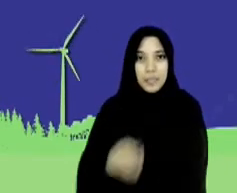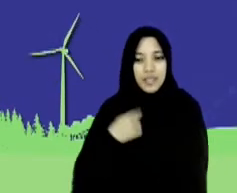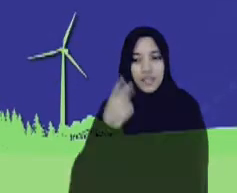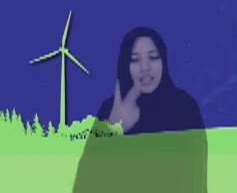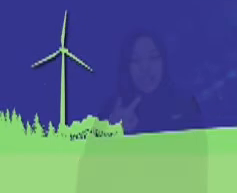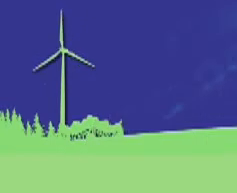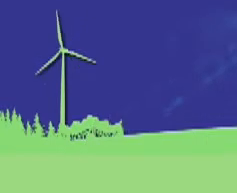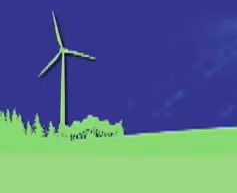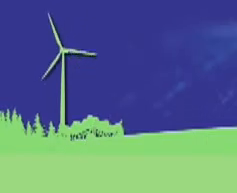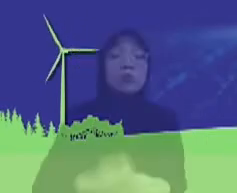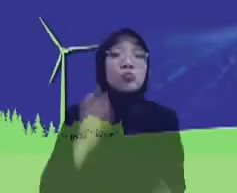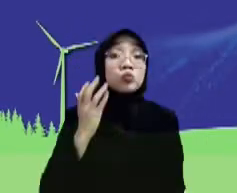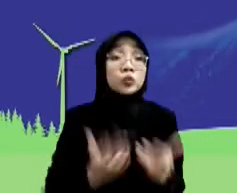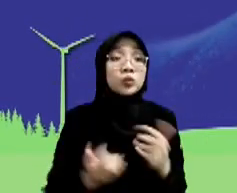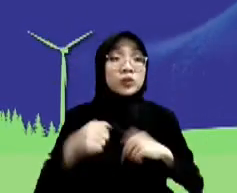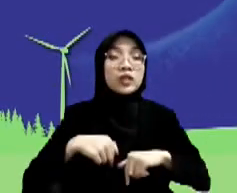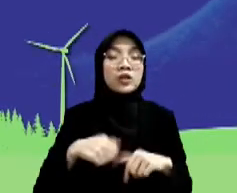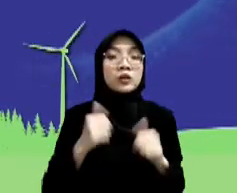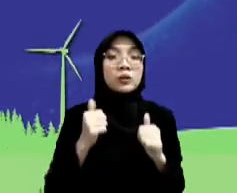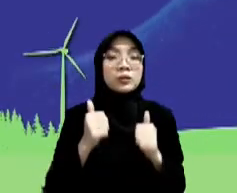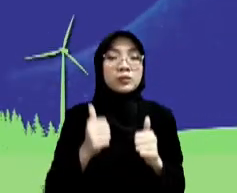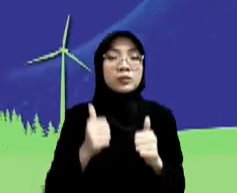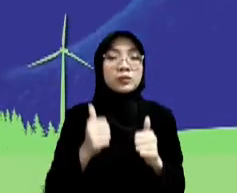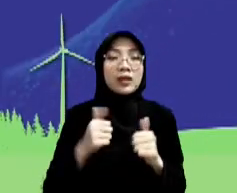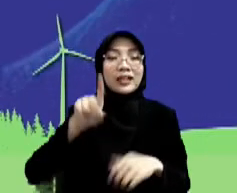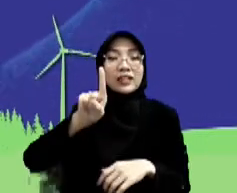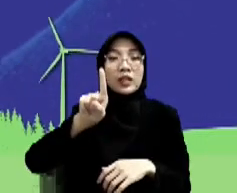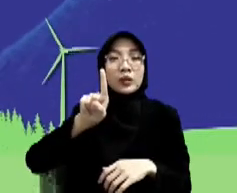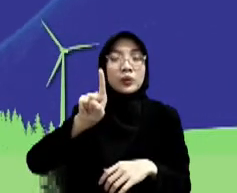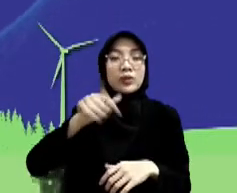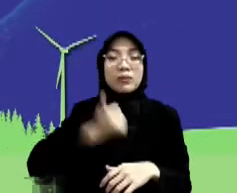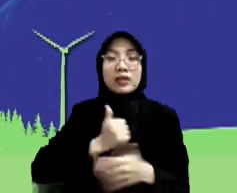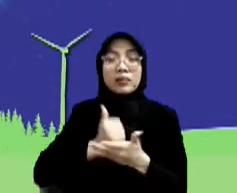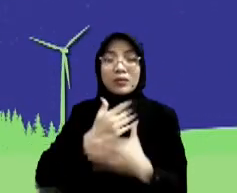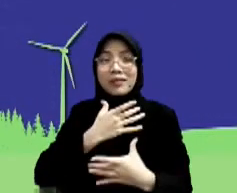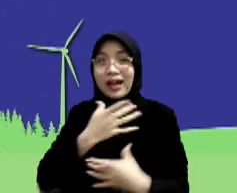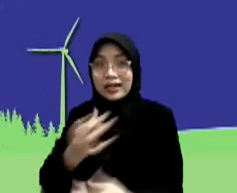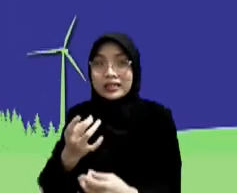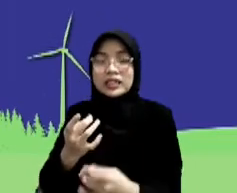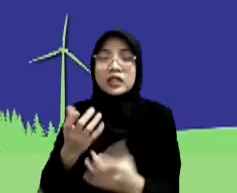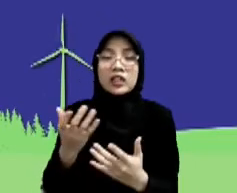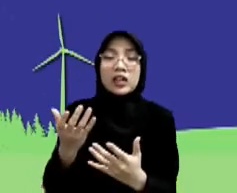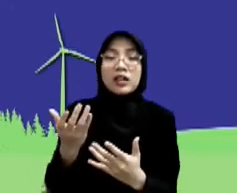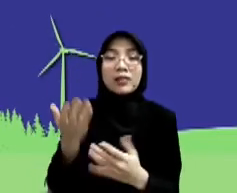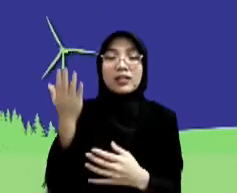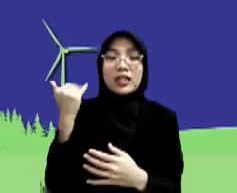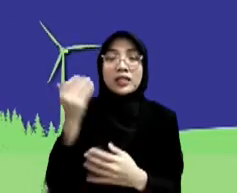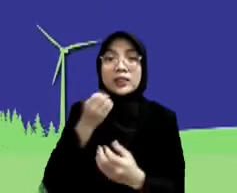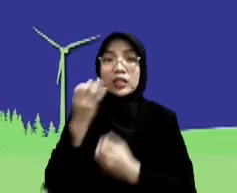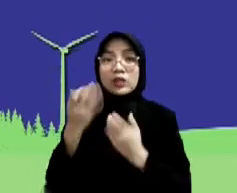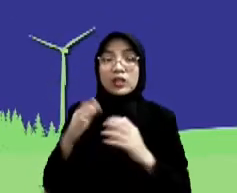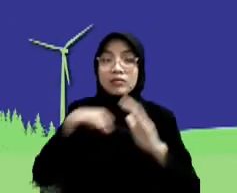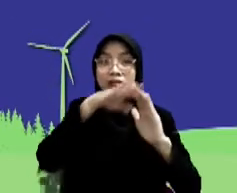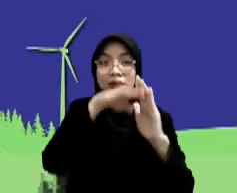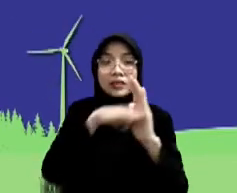ee mungkin untuk eh eh ada satu hal yang sangat menarik dari eh dari eh pocy